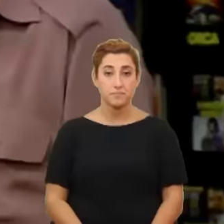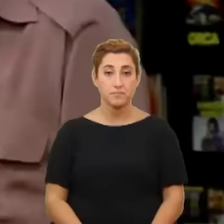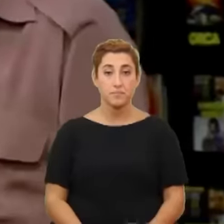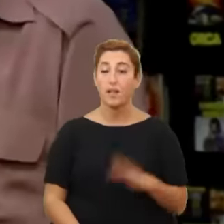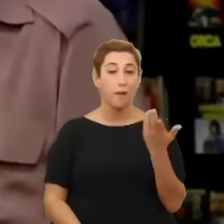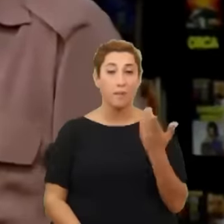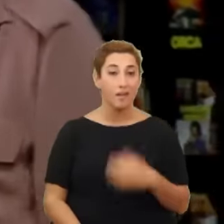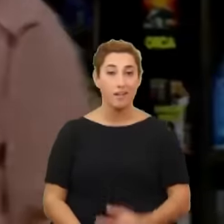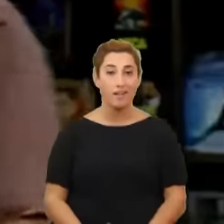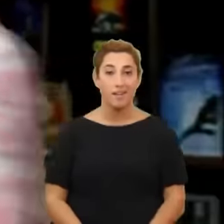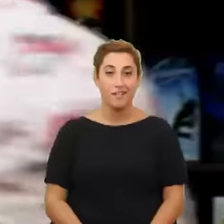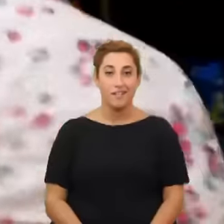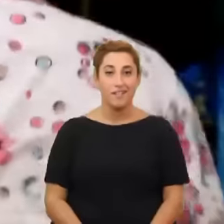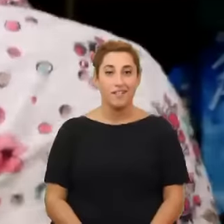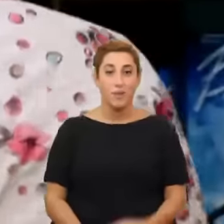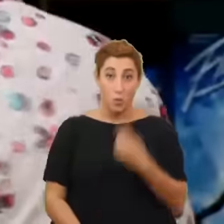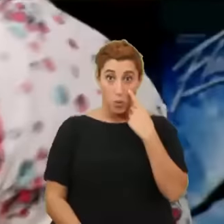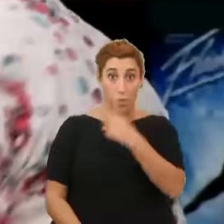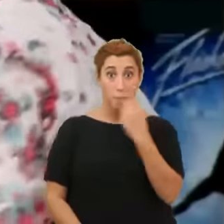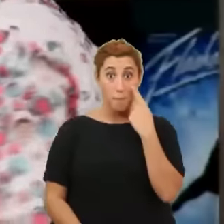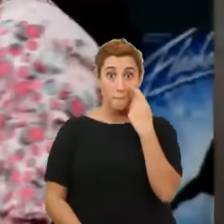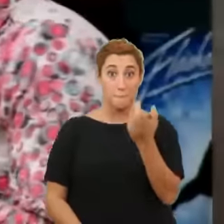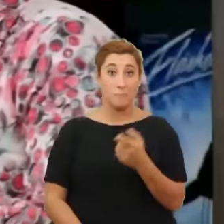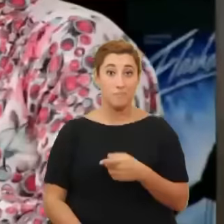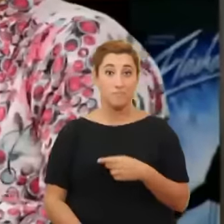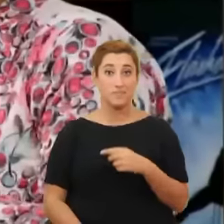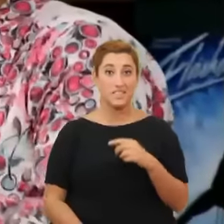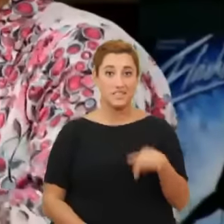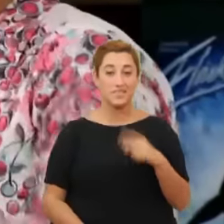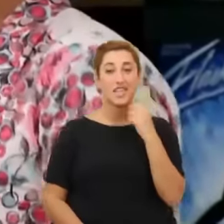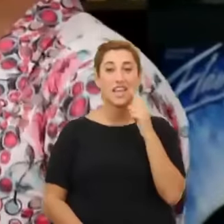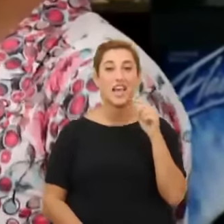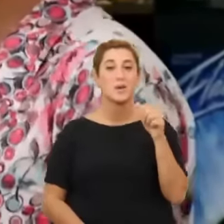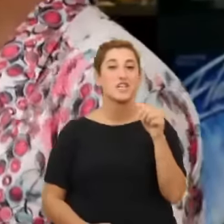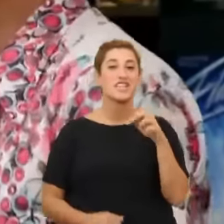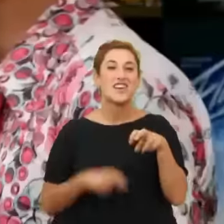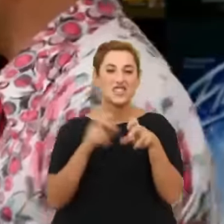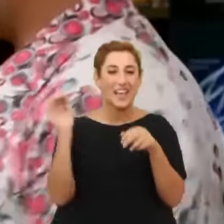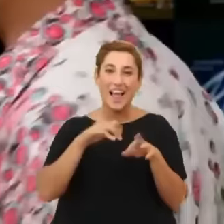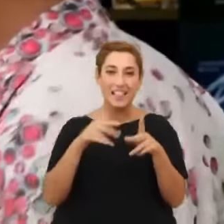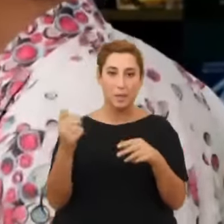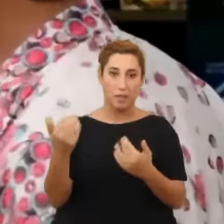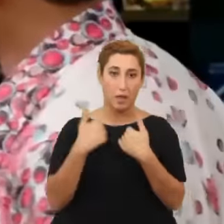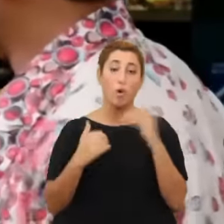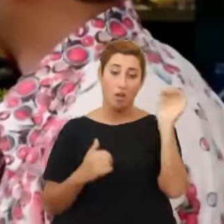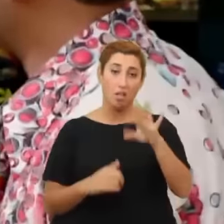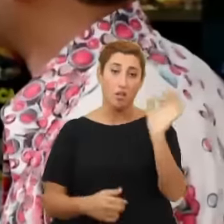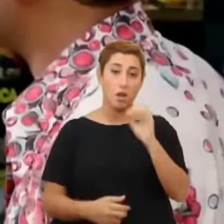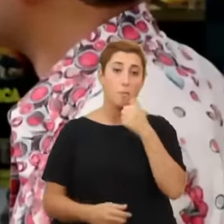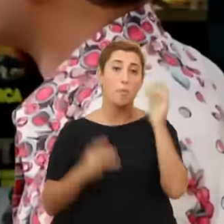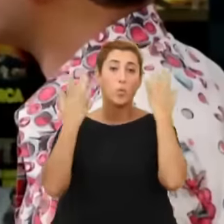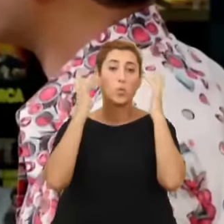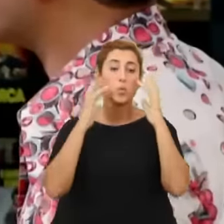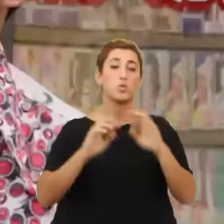Ne haber? Gördün mü bak, sineğin şekere geldiği gibi geliyor oğlum gençler müziğe. Gelirler tabii abi,